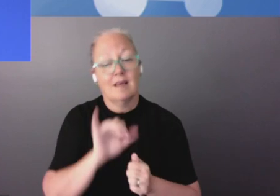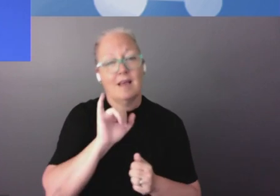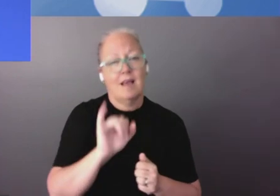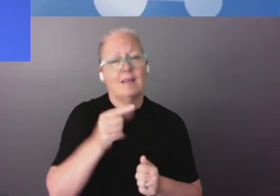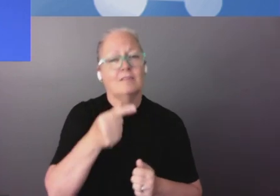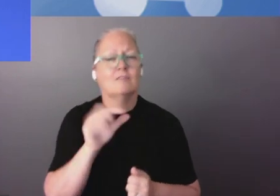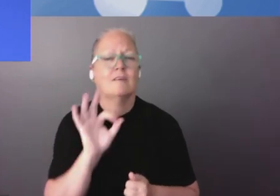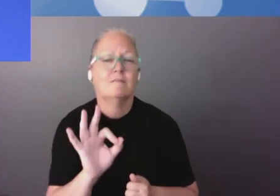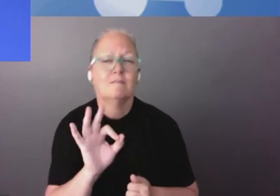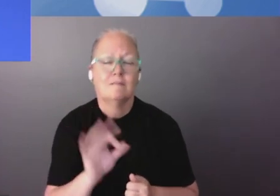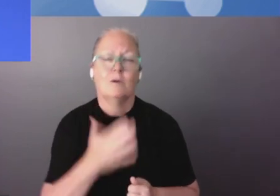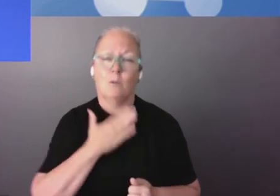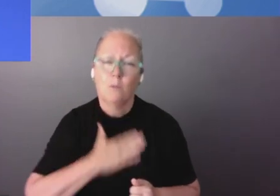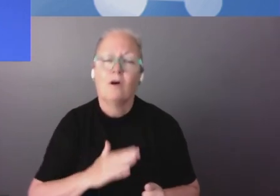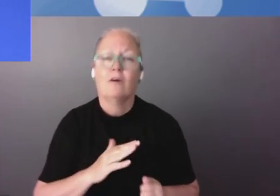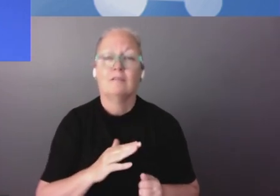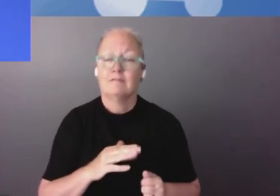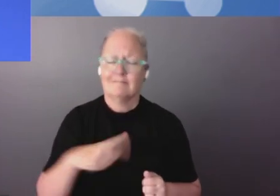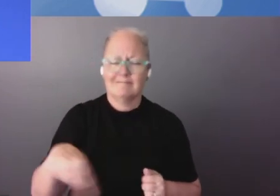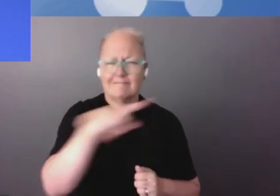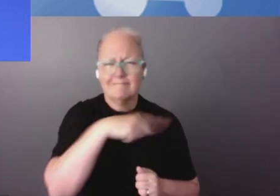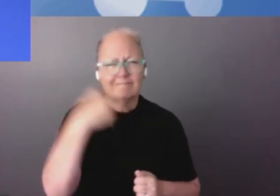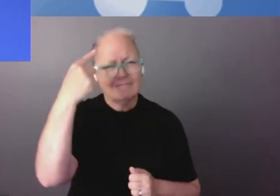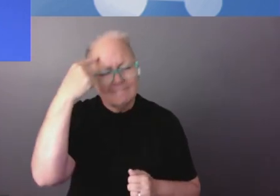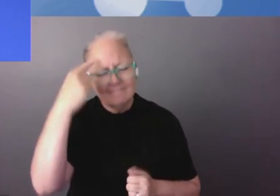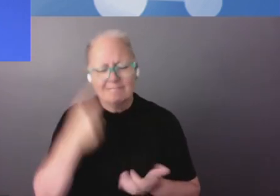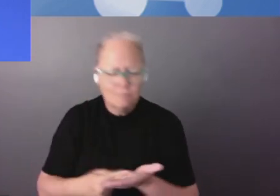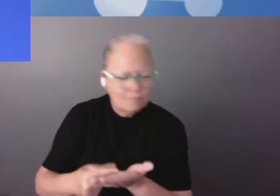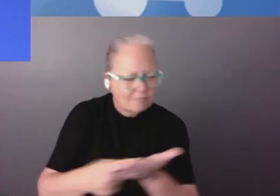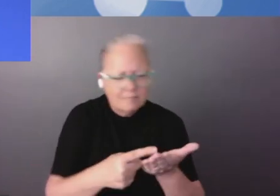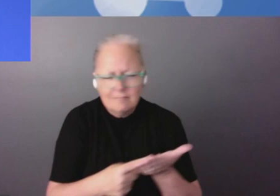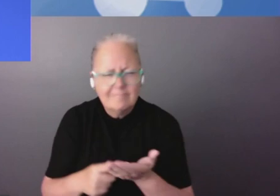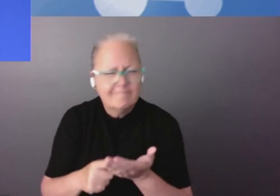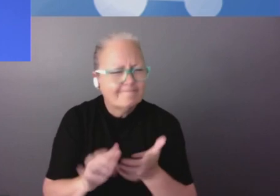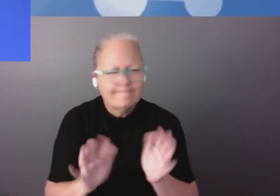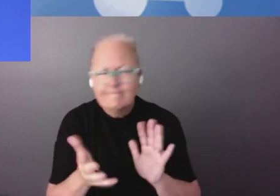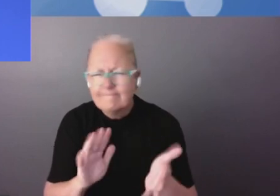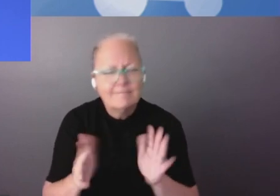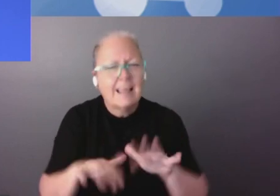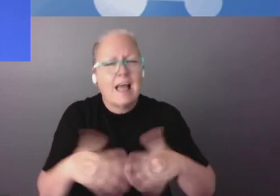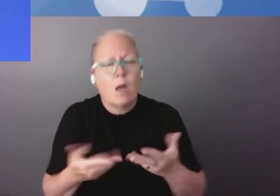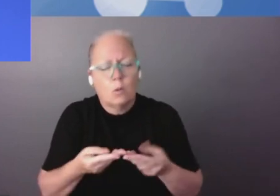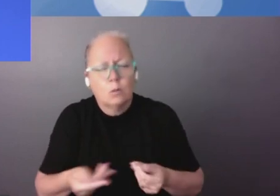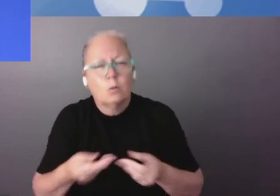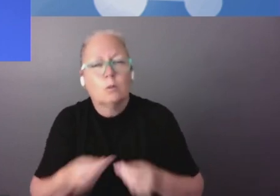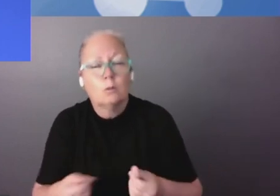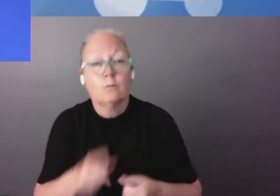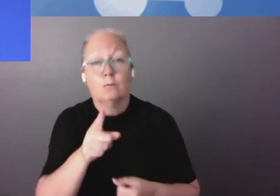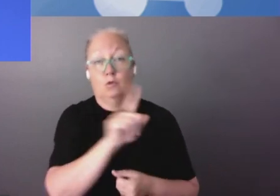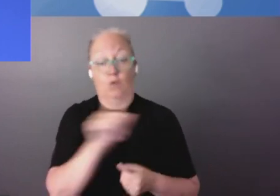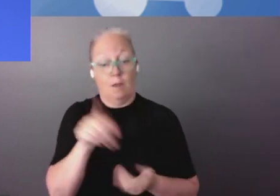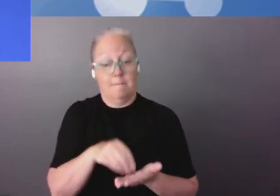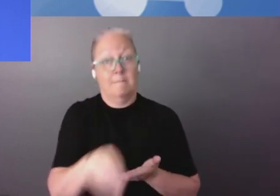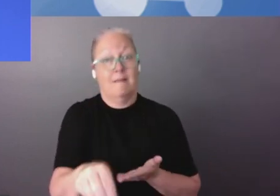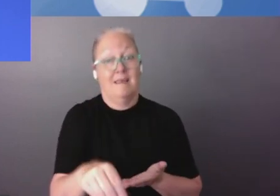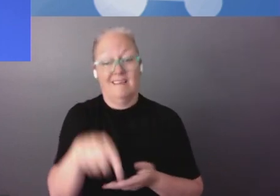Jeśli nie płacisz za produkt, to produktem jesteś ty. Myślę, że ta fraza dobrze